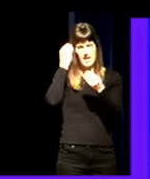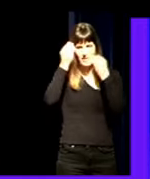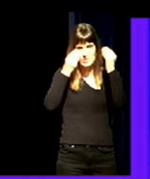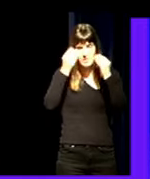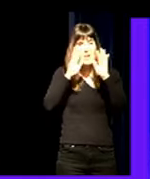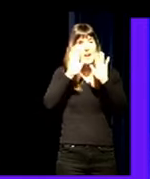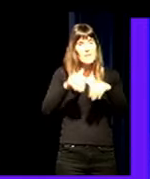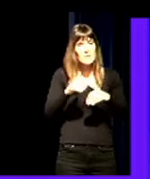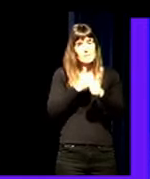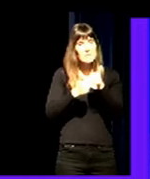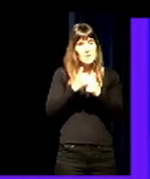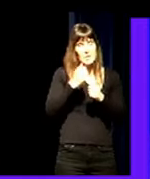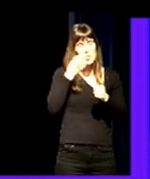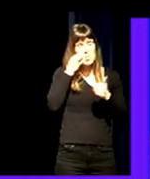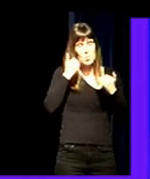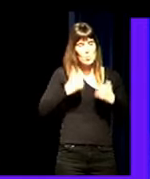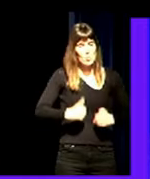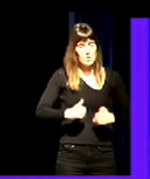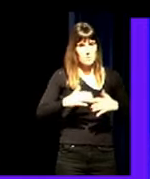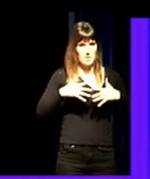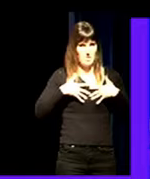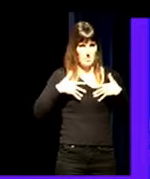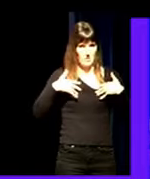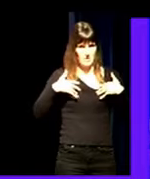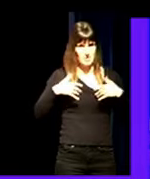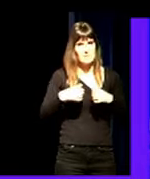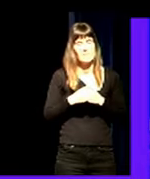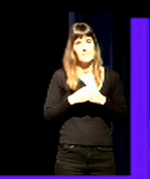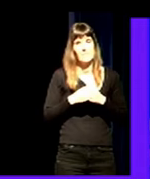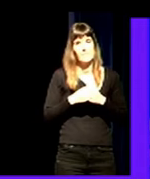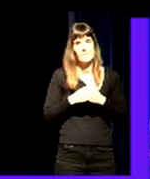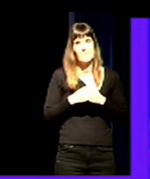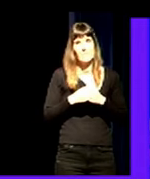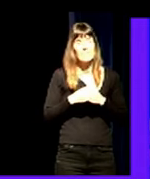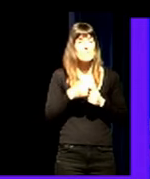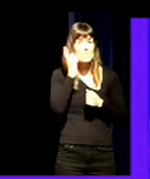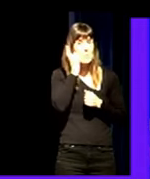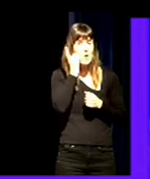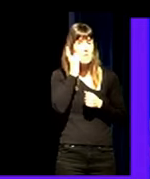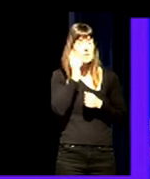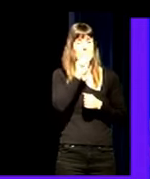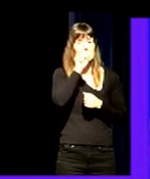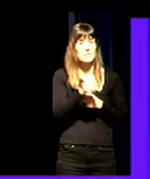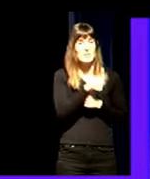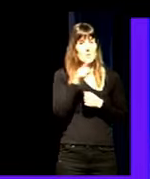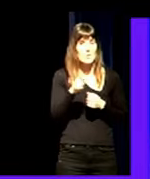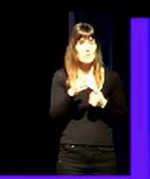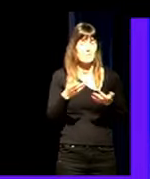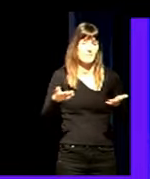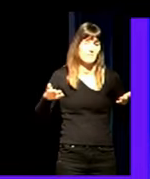baita ere, uste dut eta hortuko dut dut, zakeleko telefonoa bai, ara ez uste dut baita ere, behar ditu gutxuneak, teknologian